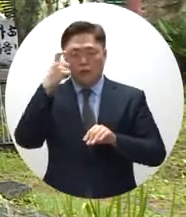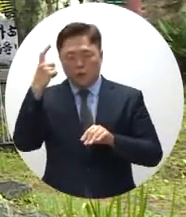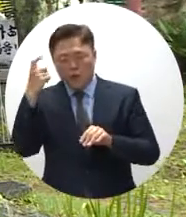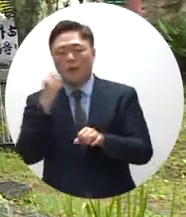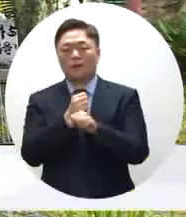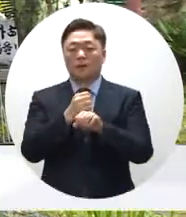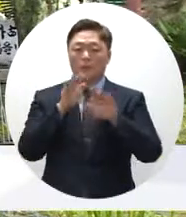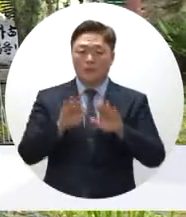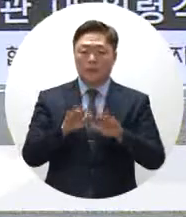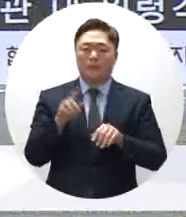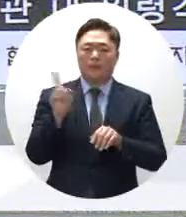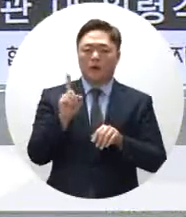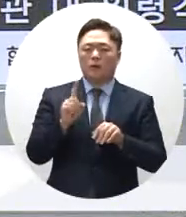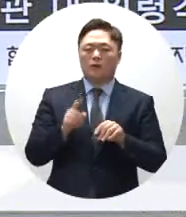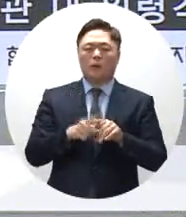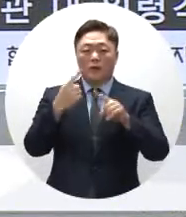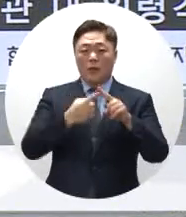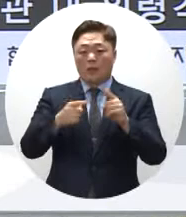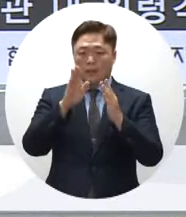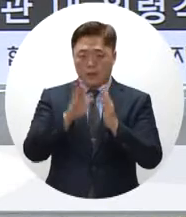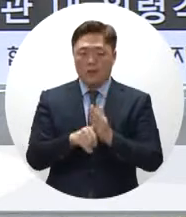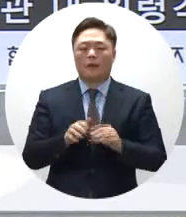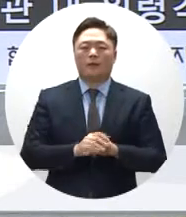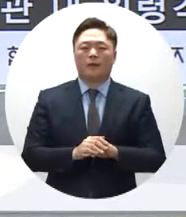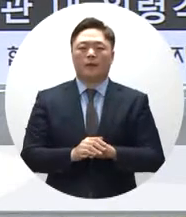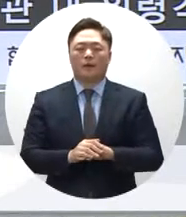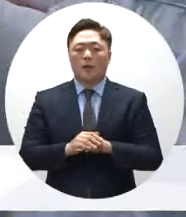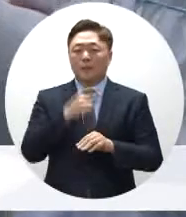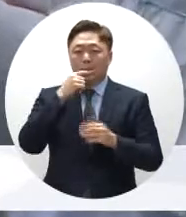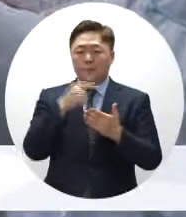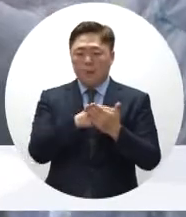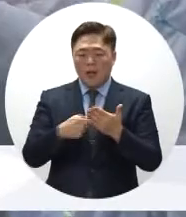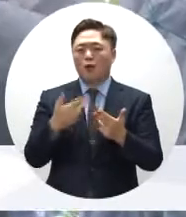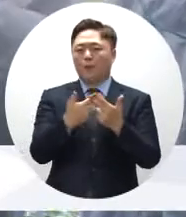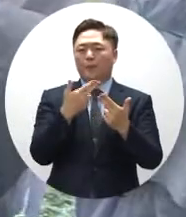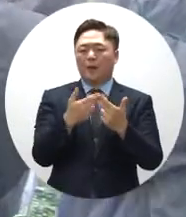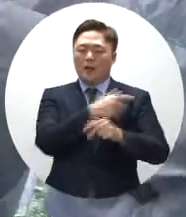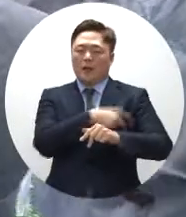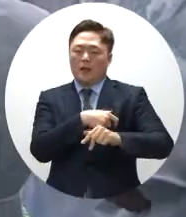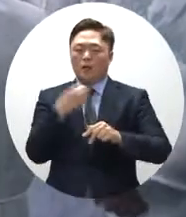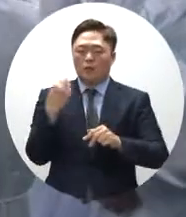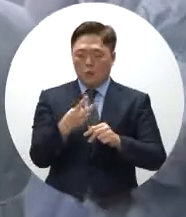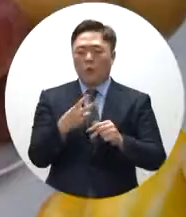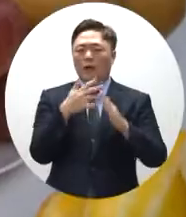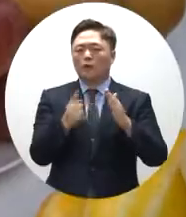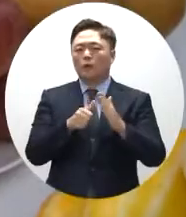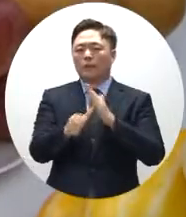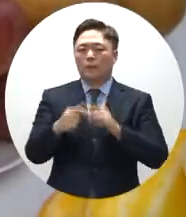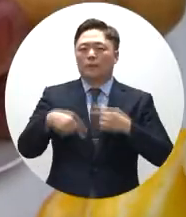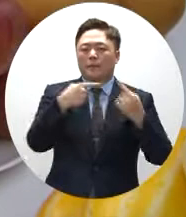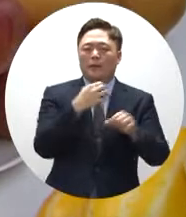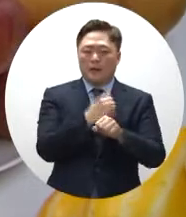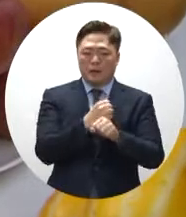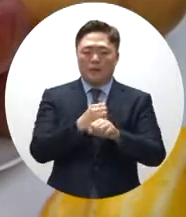추도하는 제75주기 한국인 원폭 희생자 추모제는 한국 원폭 피해자 협회 임원진과 유족 대표들만